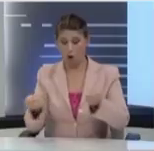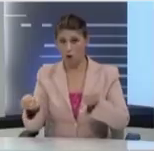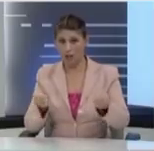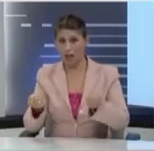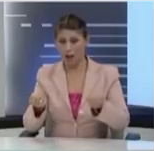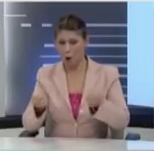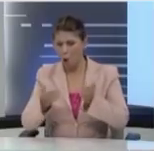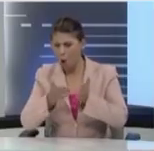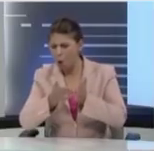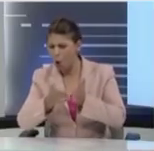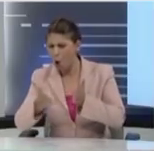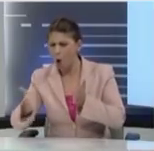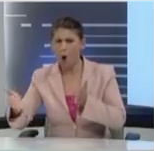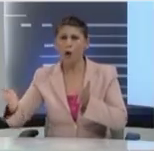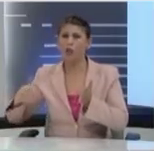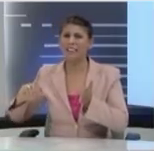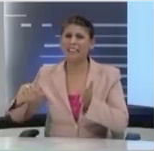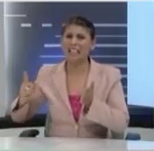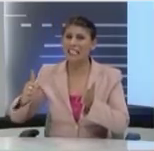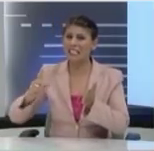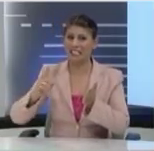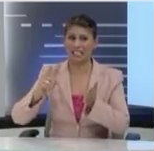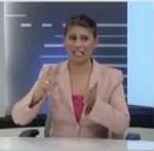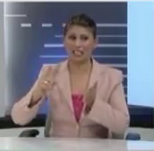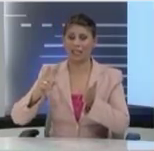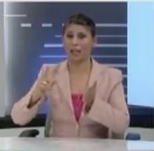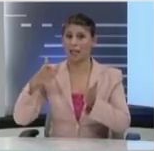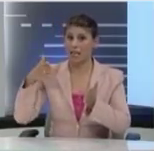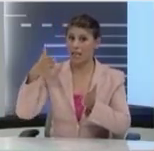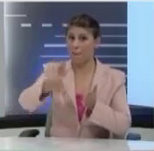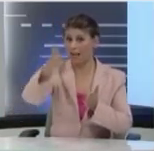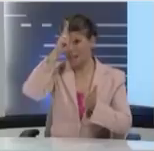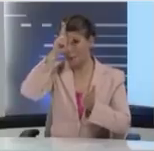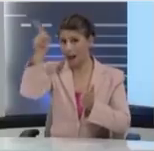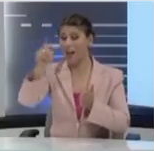ένα ολόκληρο ταξίδι στο Βερολίνο